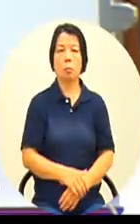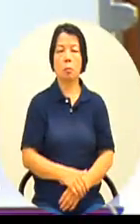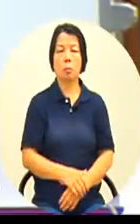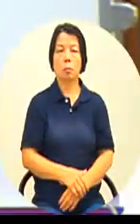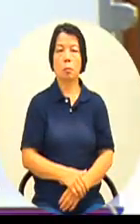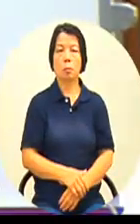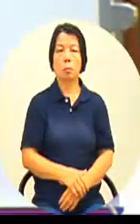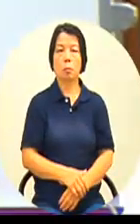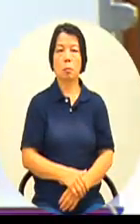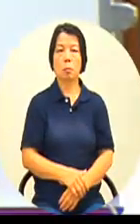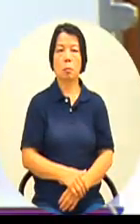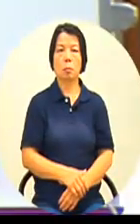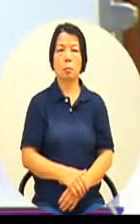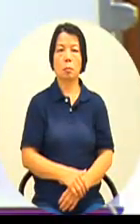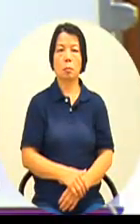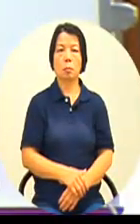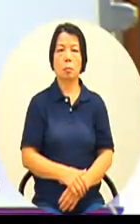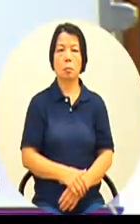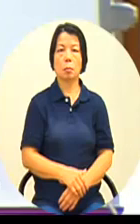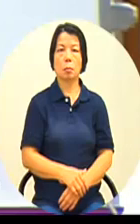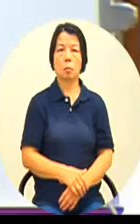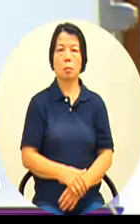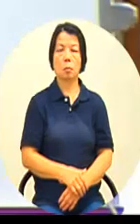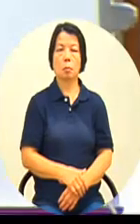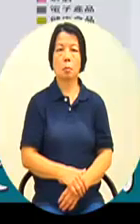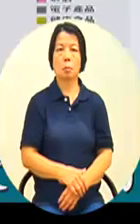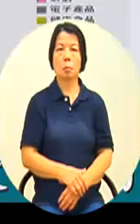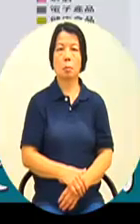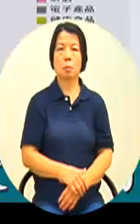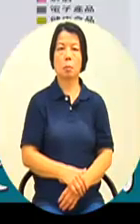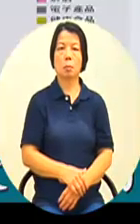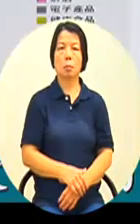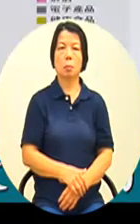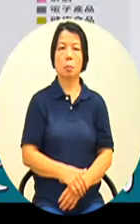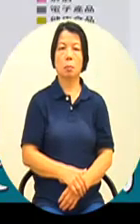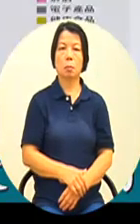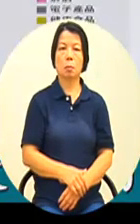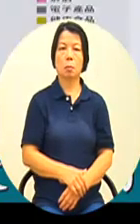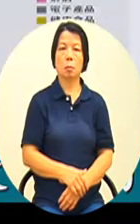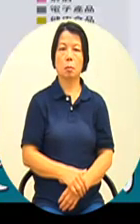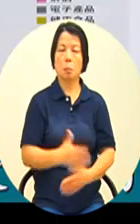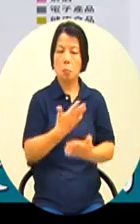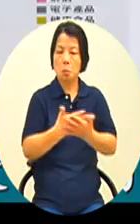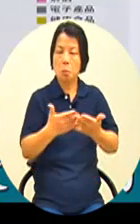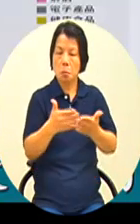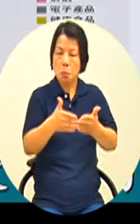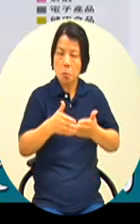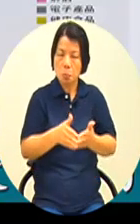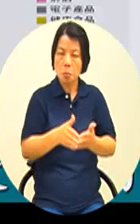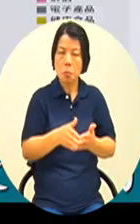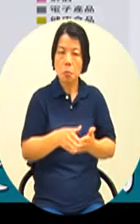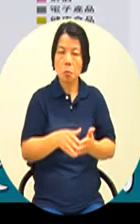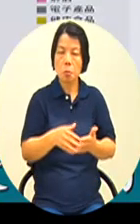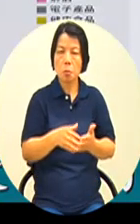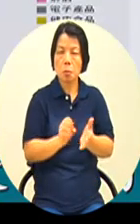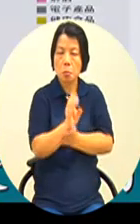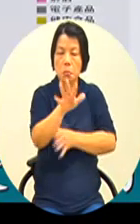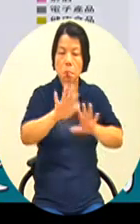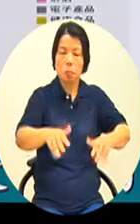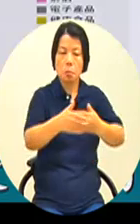来，接下来，哦，你看哦，这是我来给你提出来的说，你看陆客减少